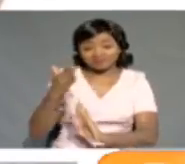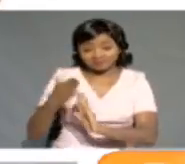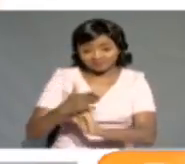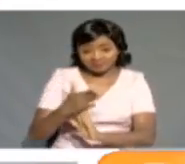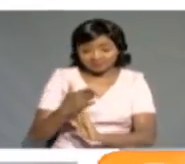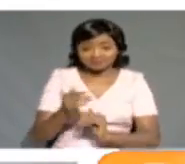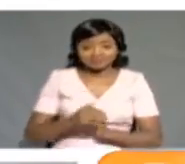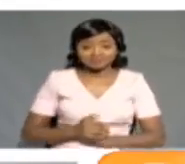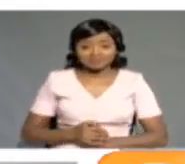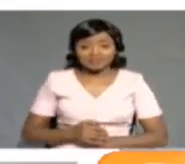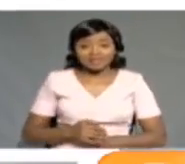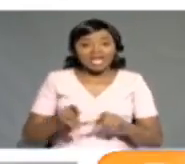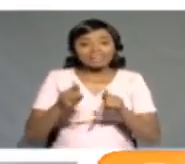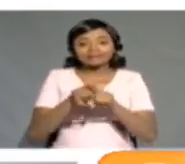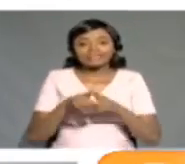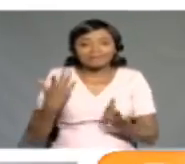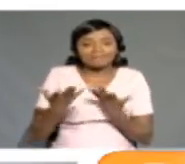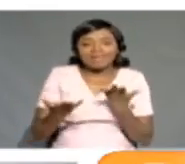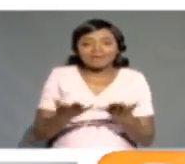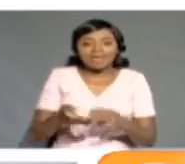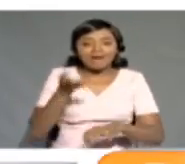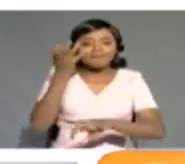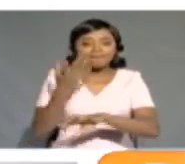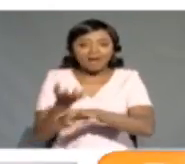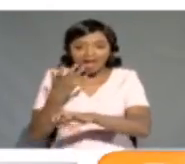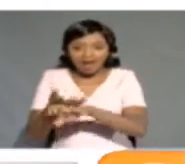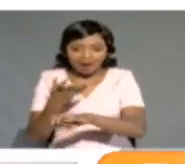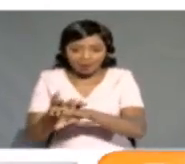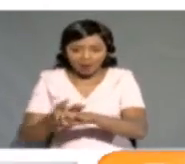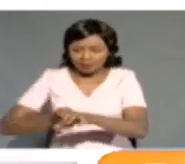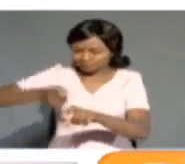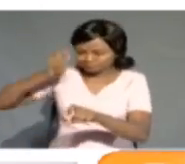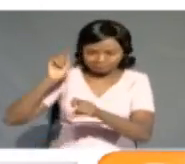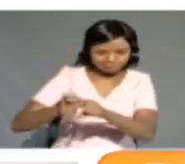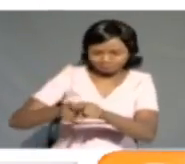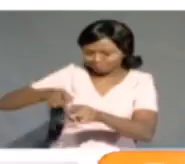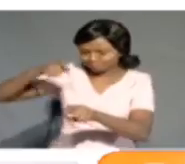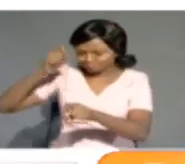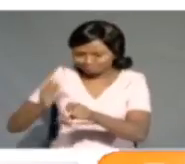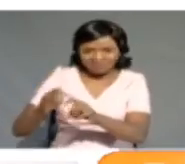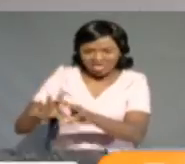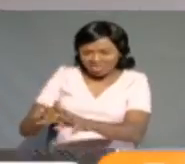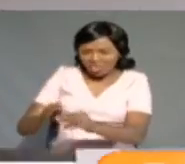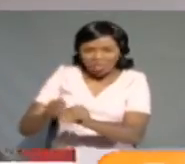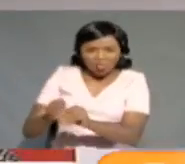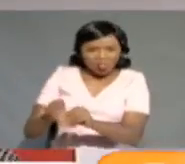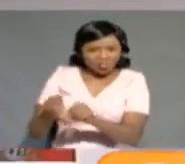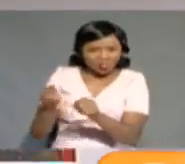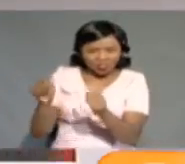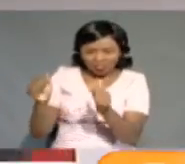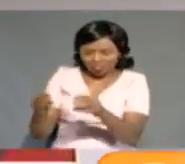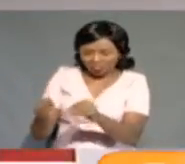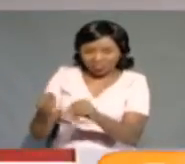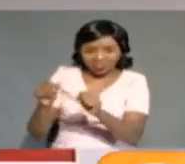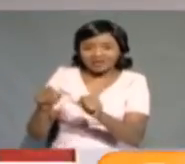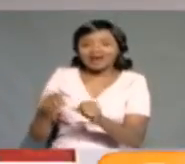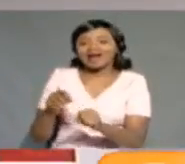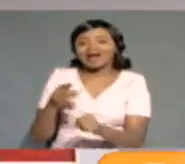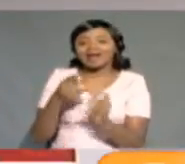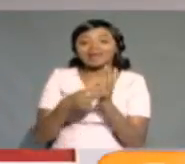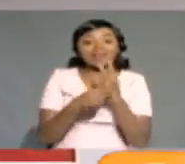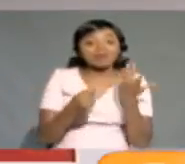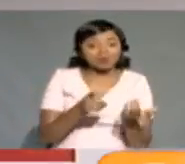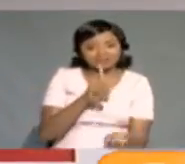hivyo kuvunja dongo ili lifanywe litoe fuke au vumbi ndio